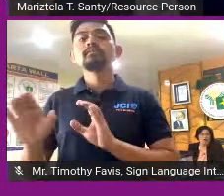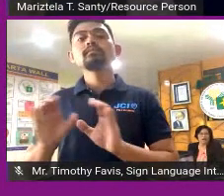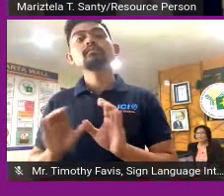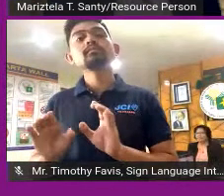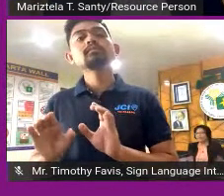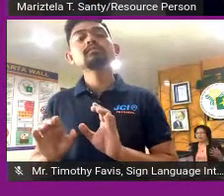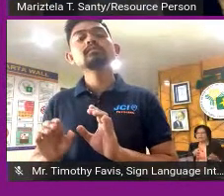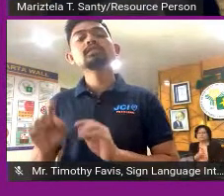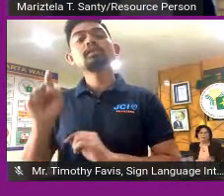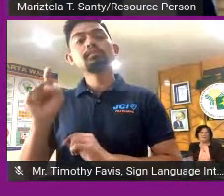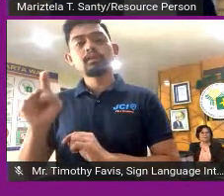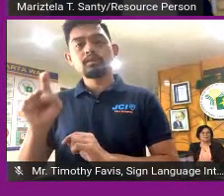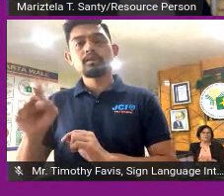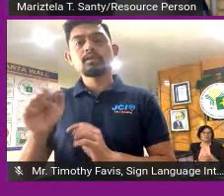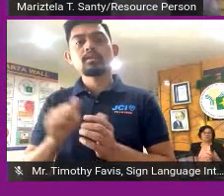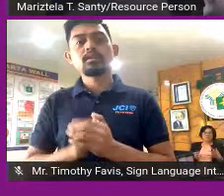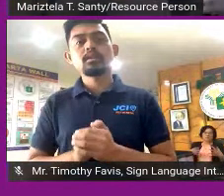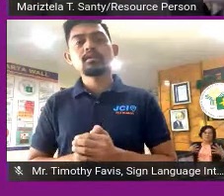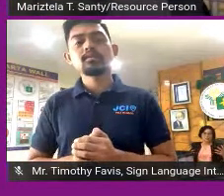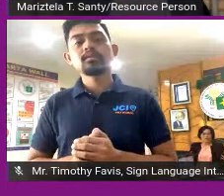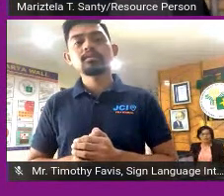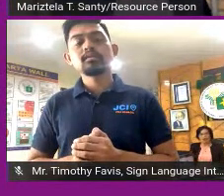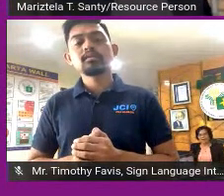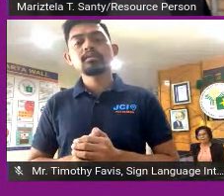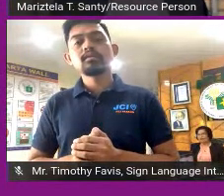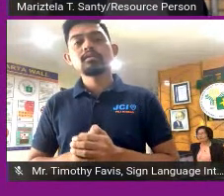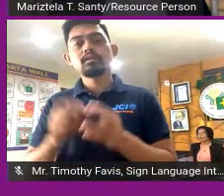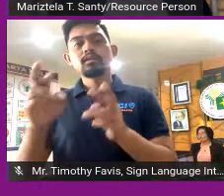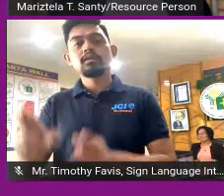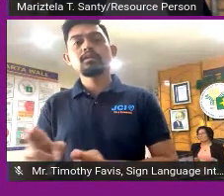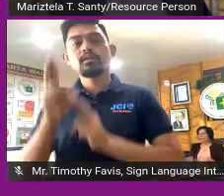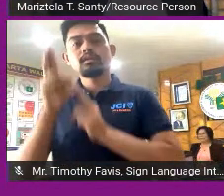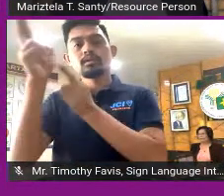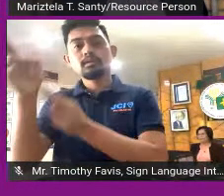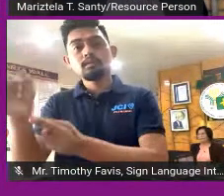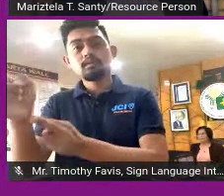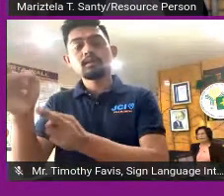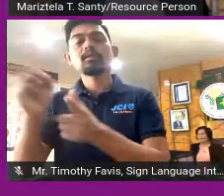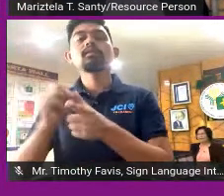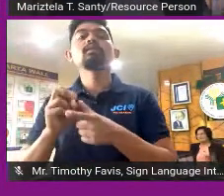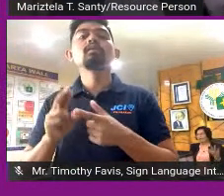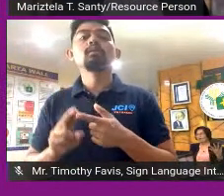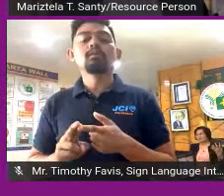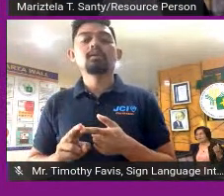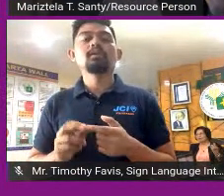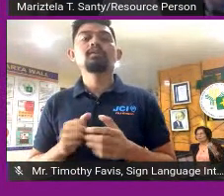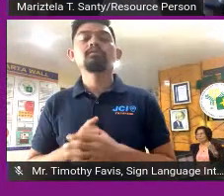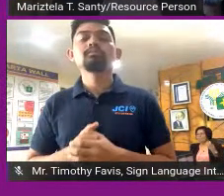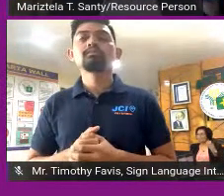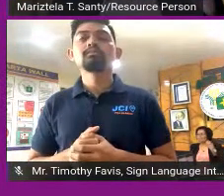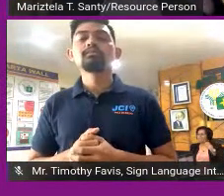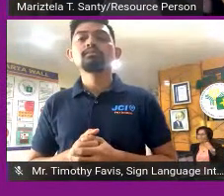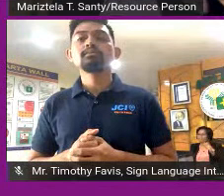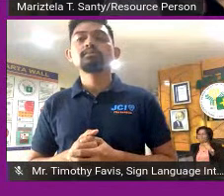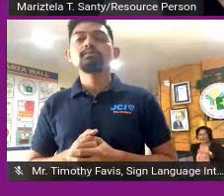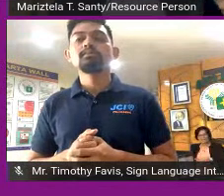gawa ay may corresponding reward or corresponding ang tawag doon